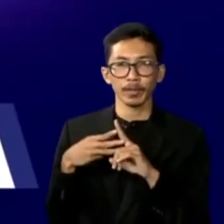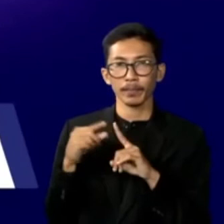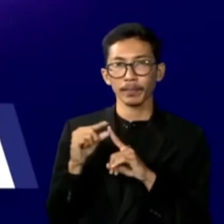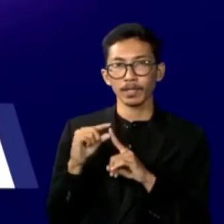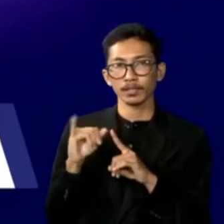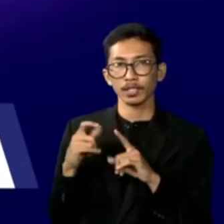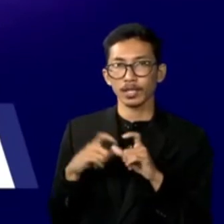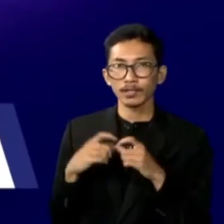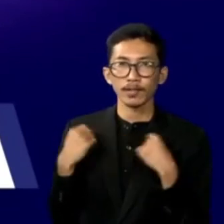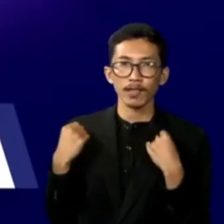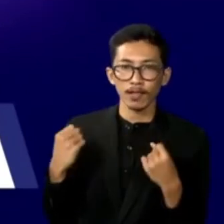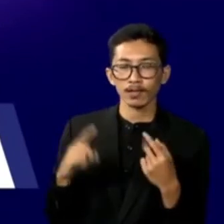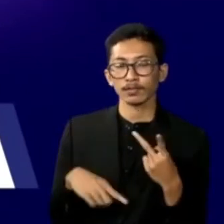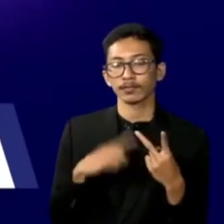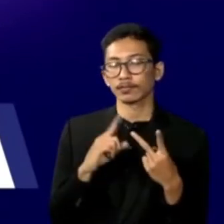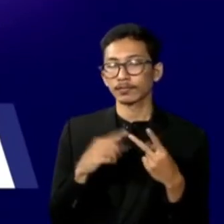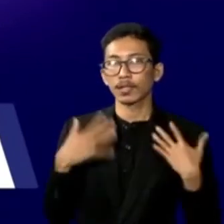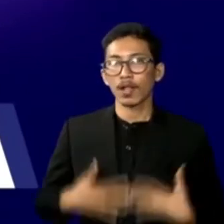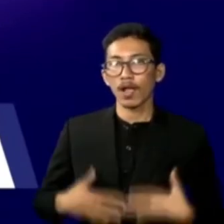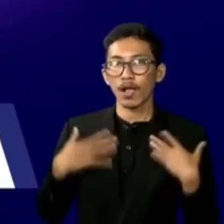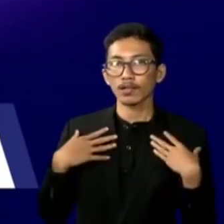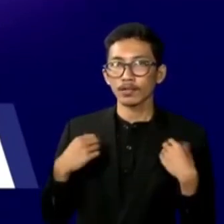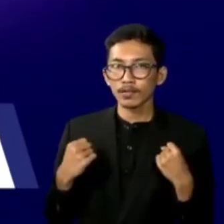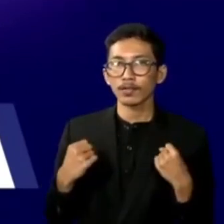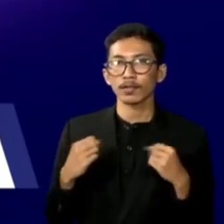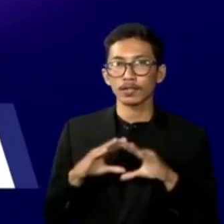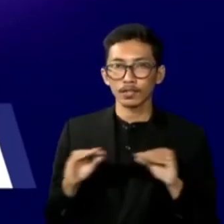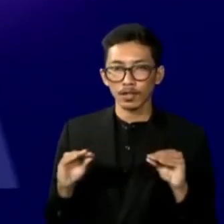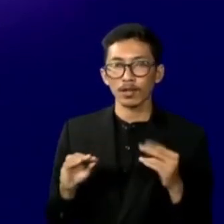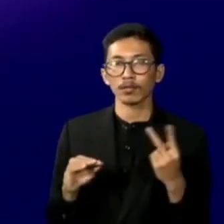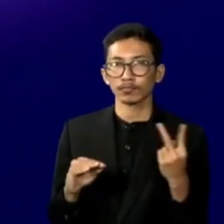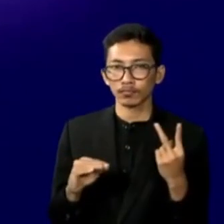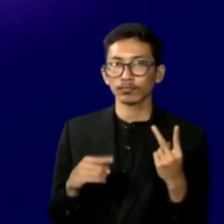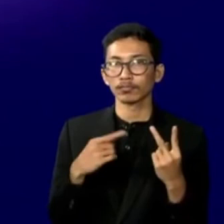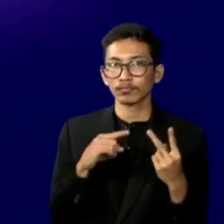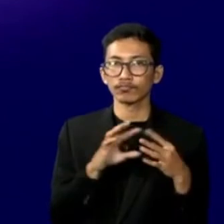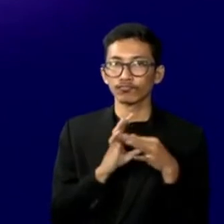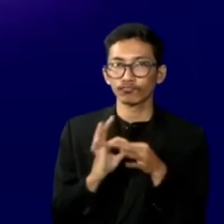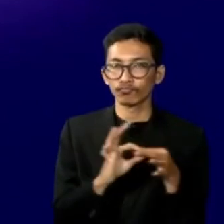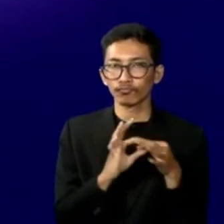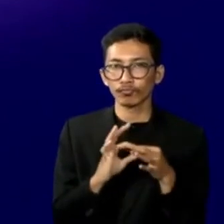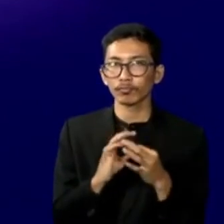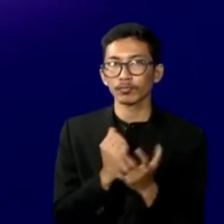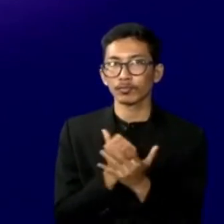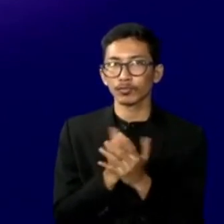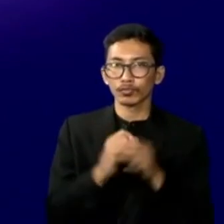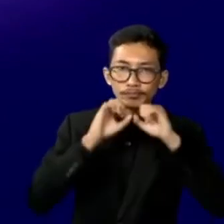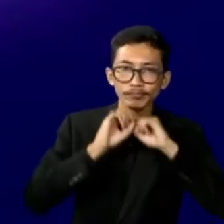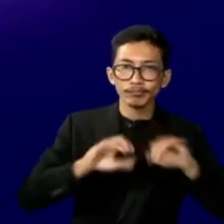maupun Ketenagakerjaan untuk mengumpan atau Maaf memberikan